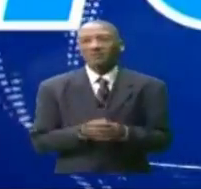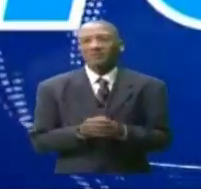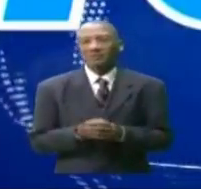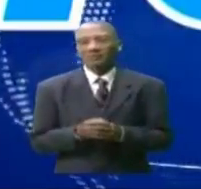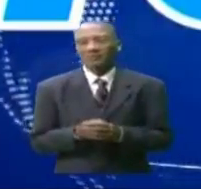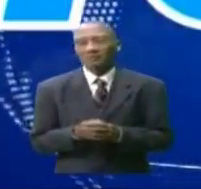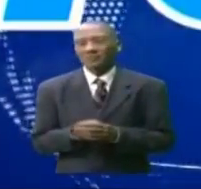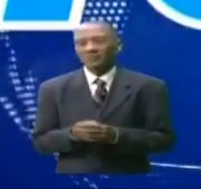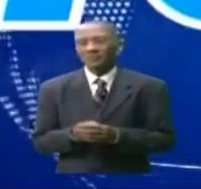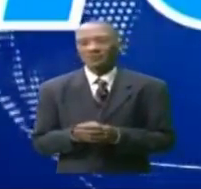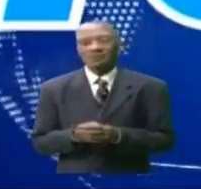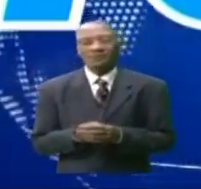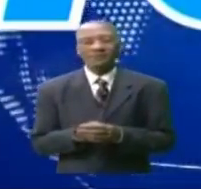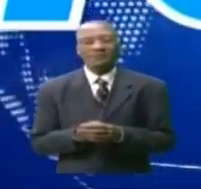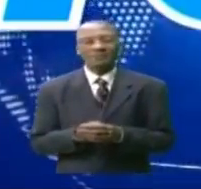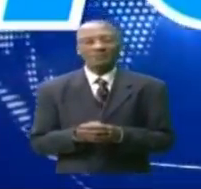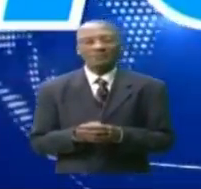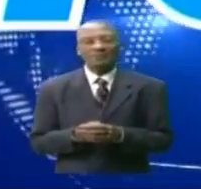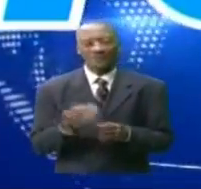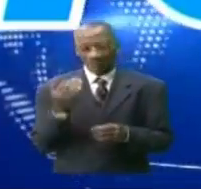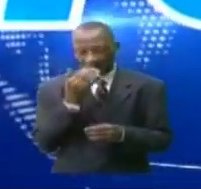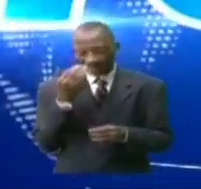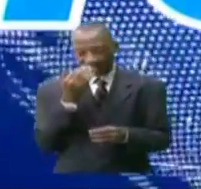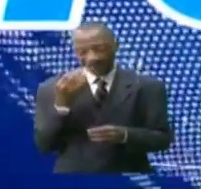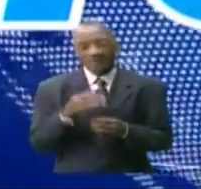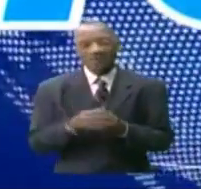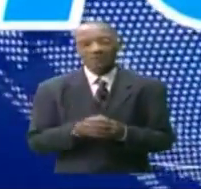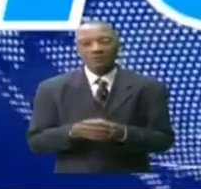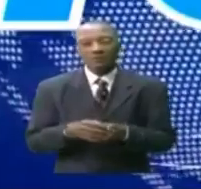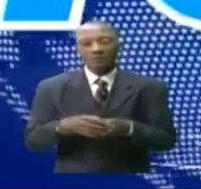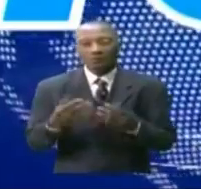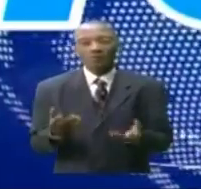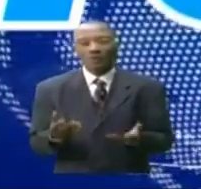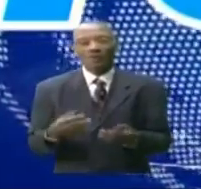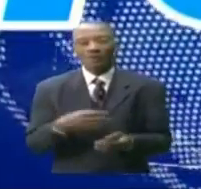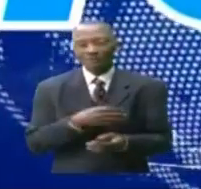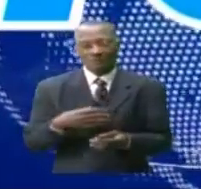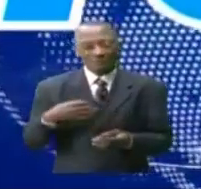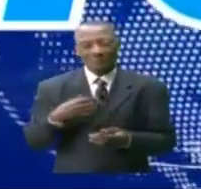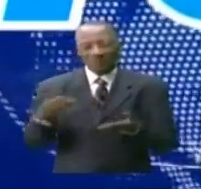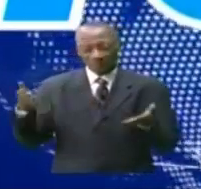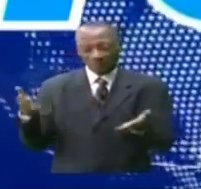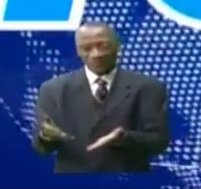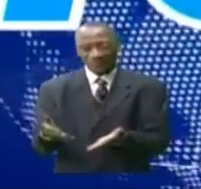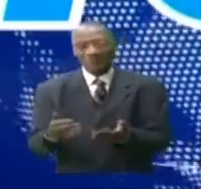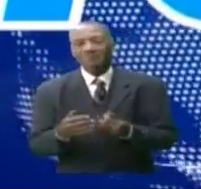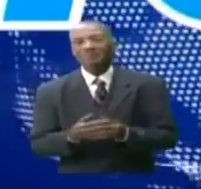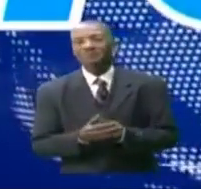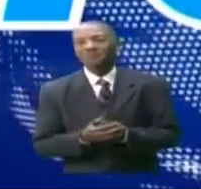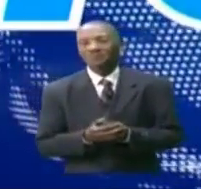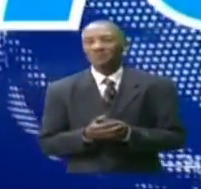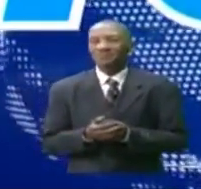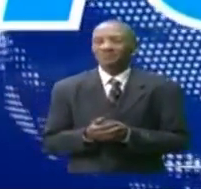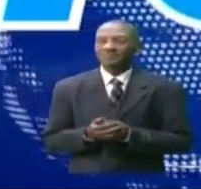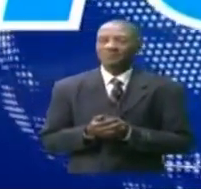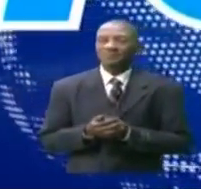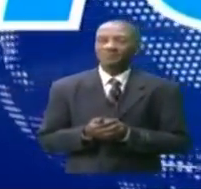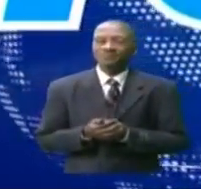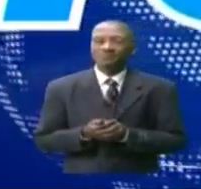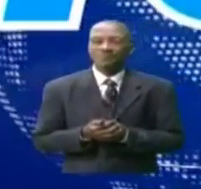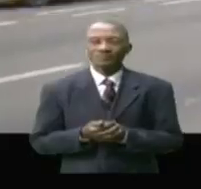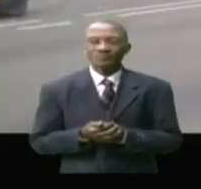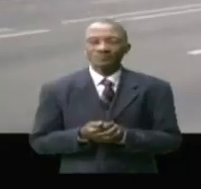du projet de réforme et dissémination de textes de loi favorables à l'entrepreneuriat féminin à Kinshasa. Métis